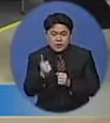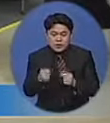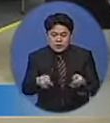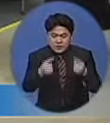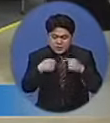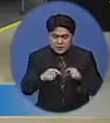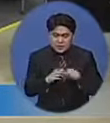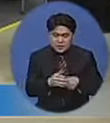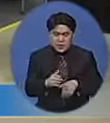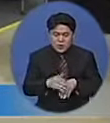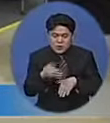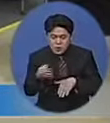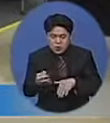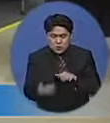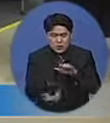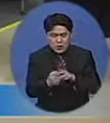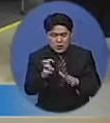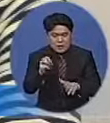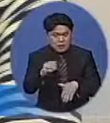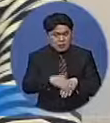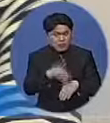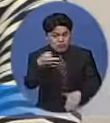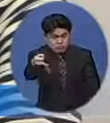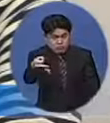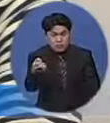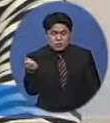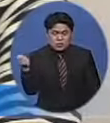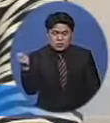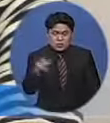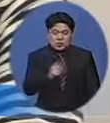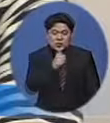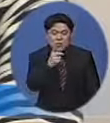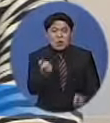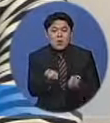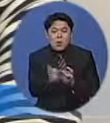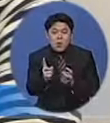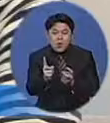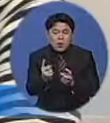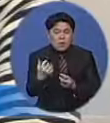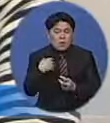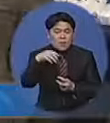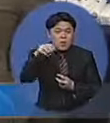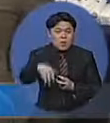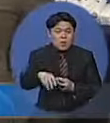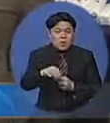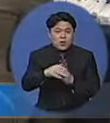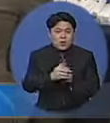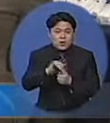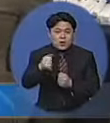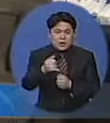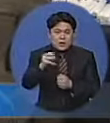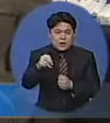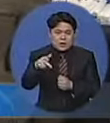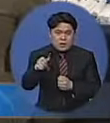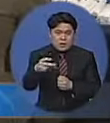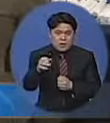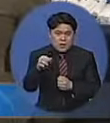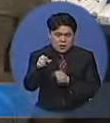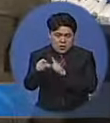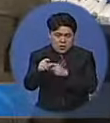실비 등 최대 30만 원의 수당도 지급하며 신청은 사업 수탁기관인 JM커리어 또는